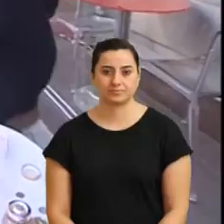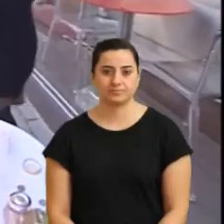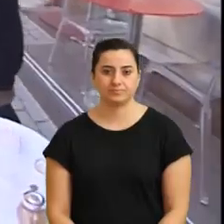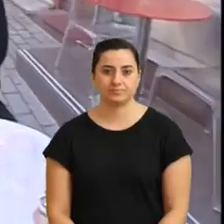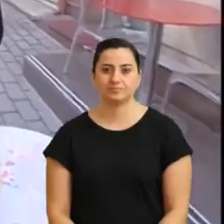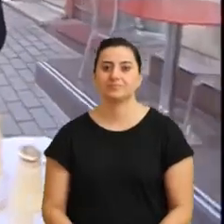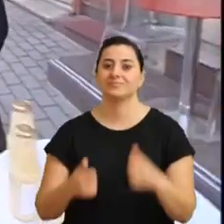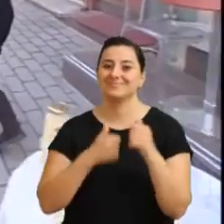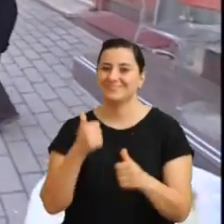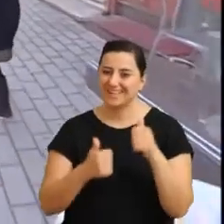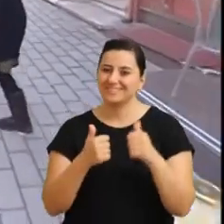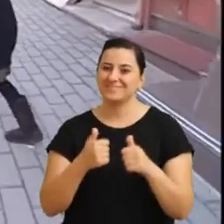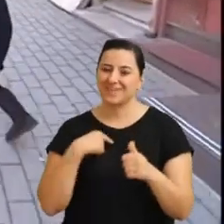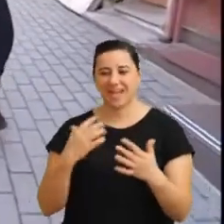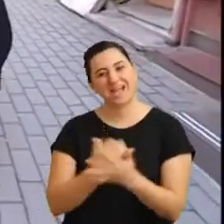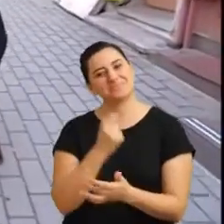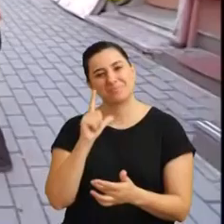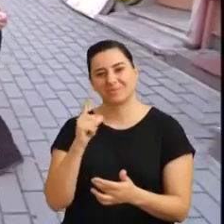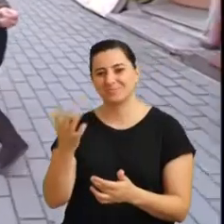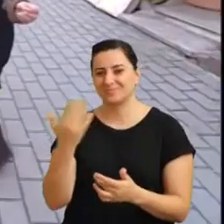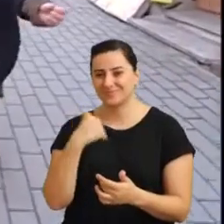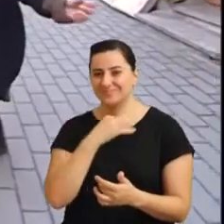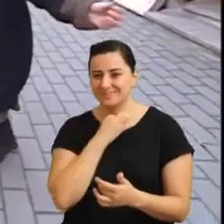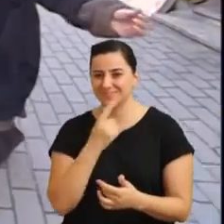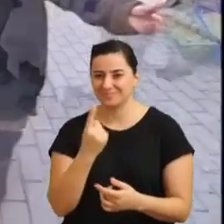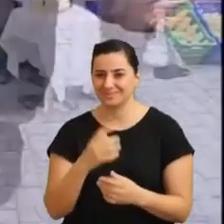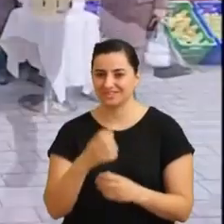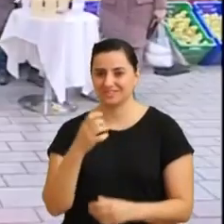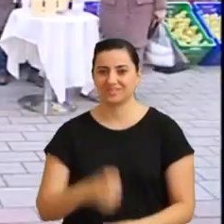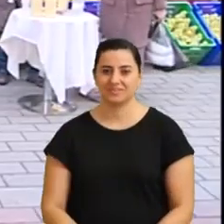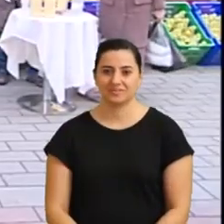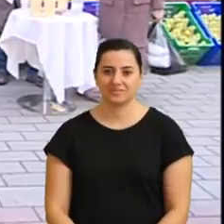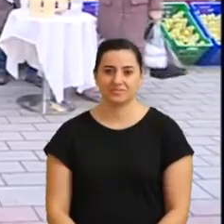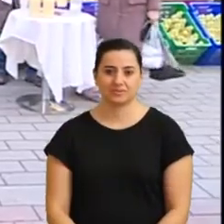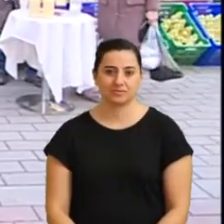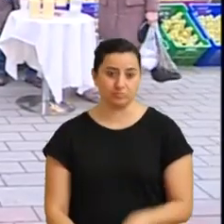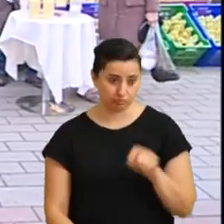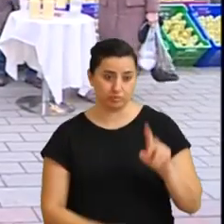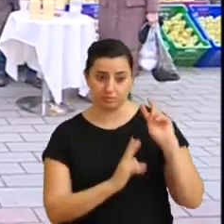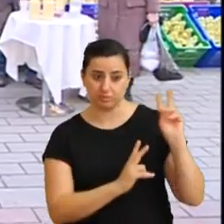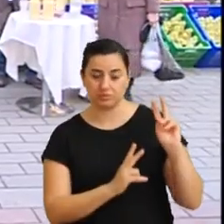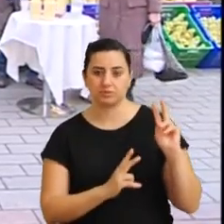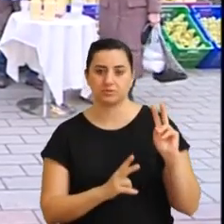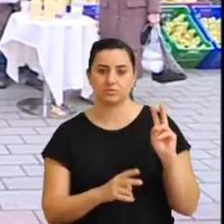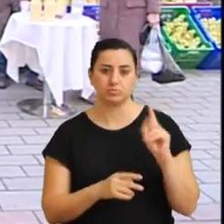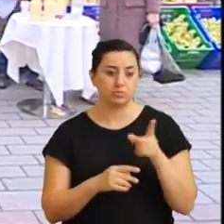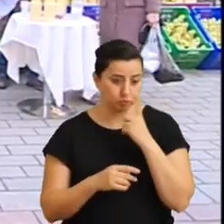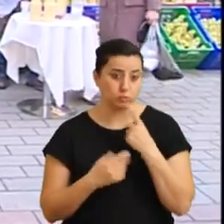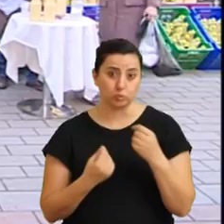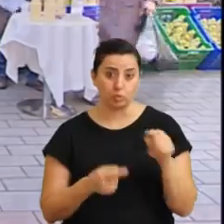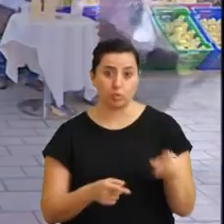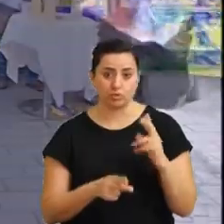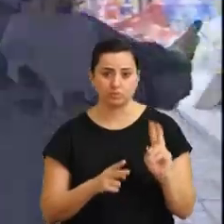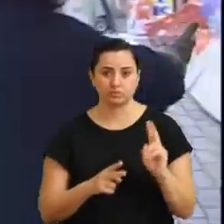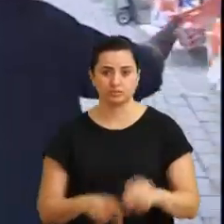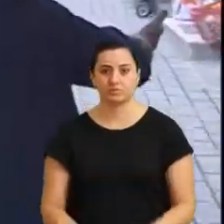aldım. Yarışmaya katıldım, benim kazanmam lazım. Benden boza alır mısınız? Buranın, buranın, buranın. Sevdiğiniz boza, buranın